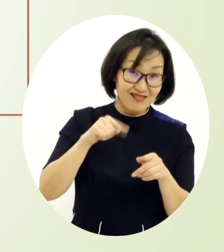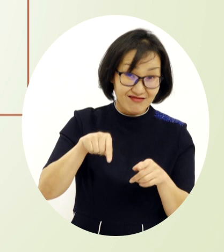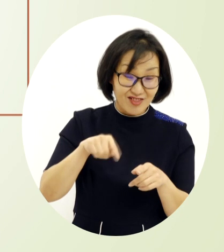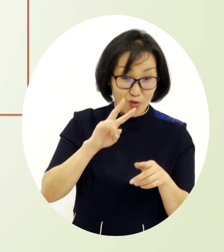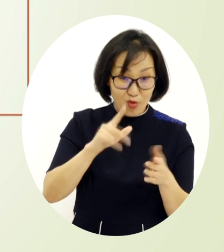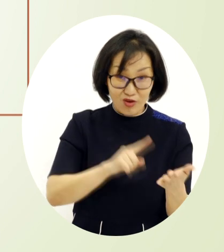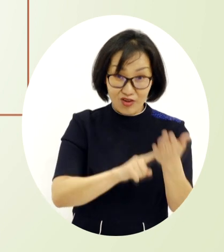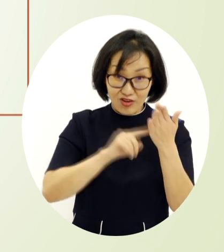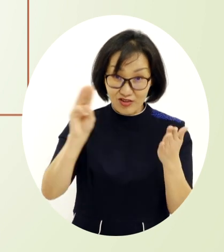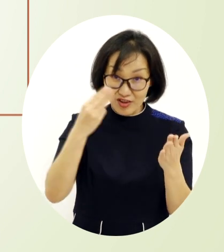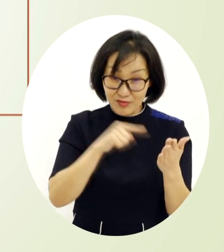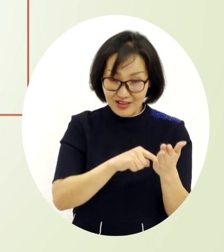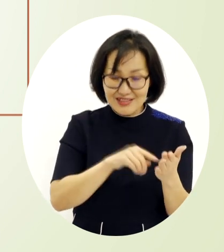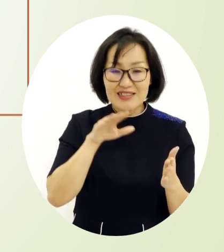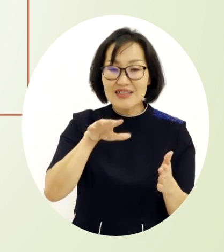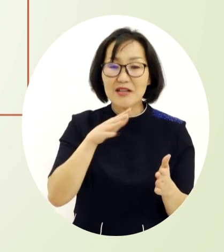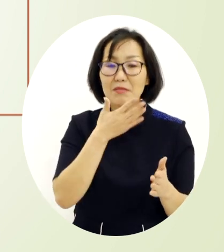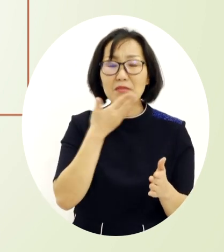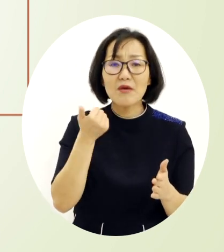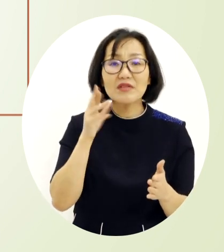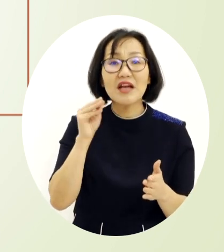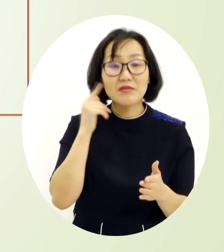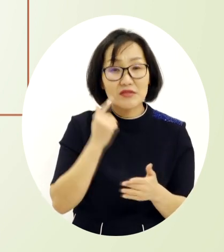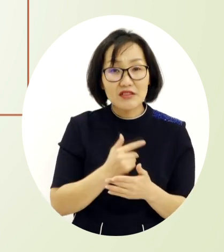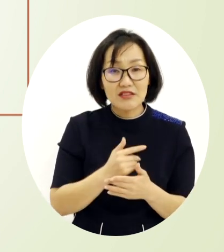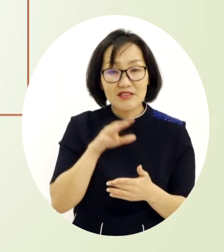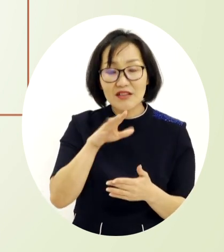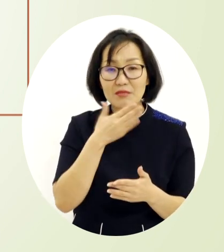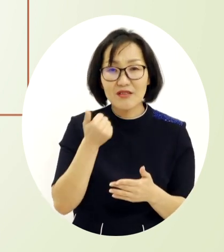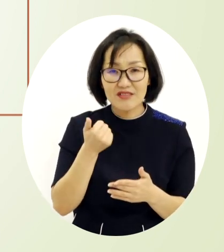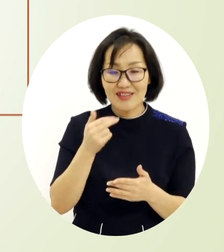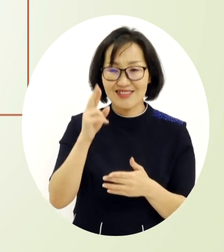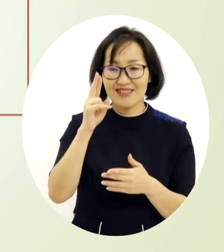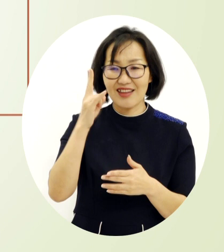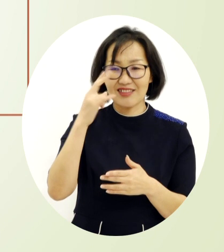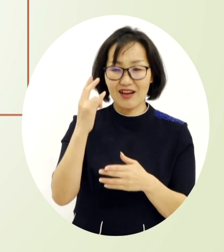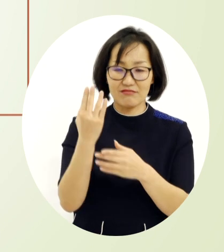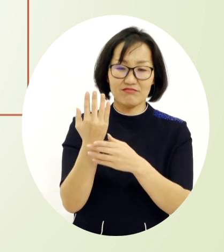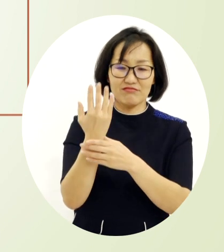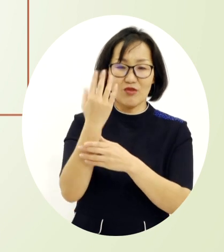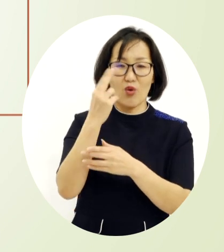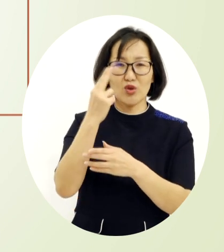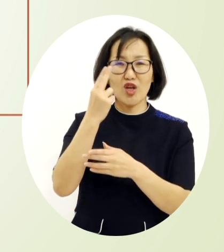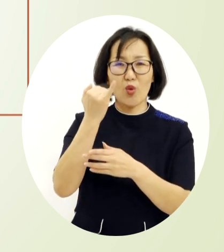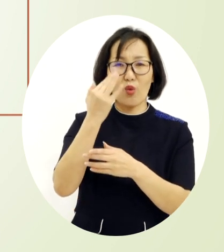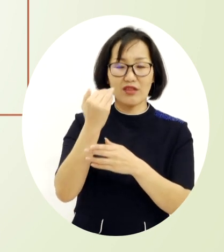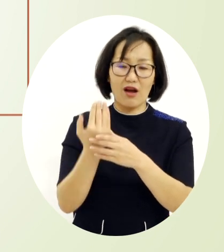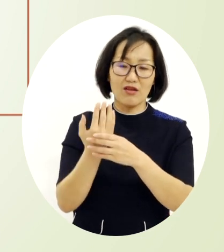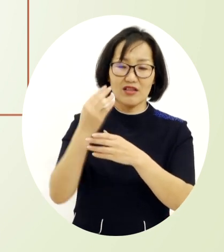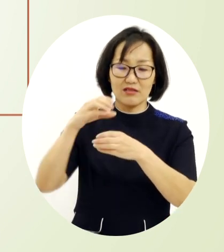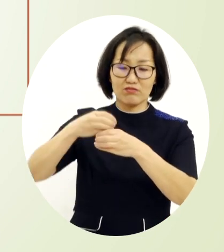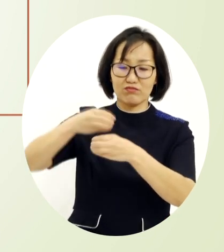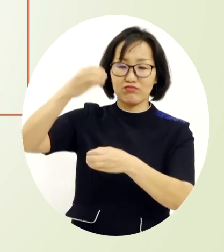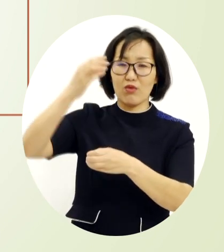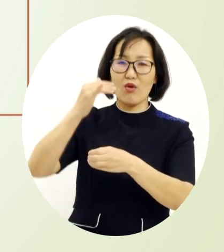бол салхихгүй байгааг бид нар яаж мэдсэн бэ? Яндангаар шингэн цэнхэр утаа их